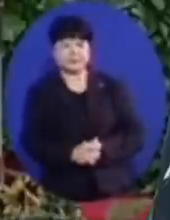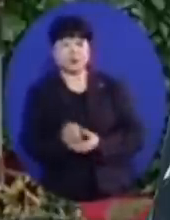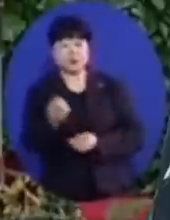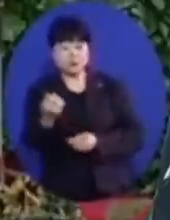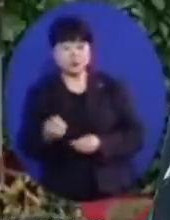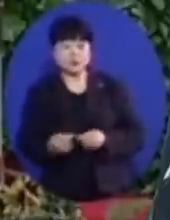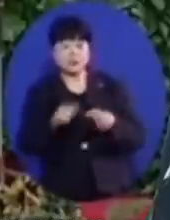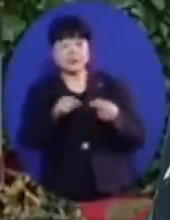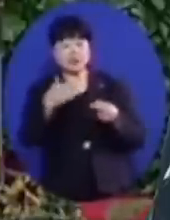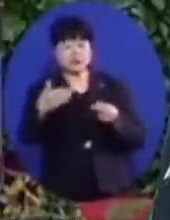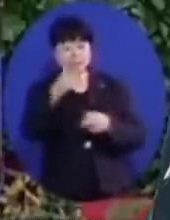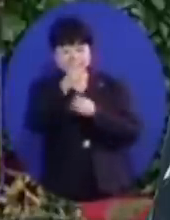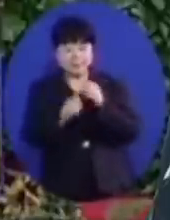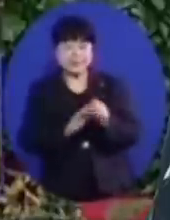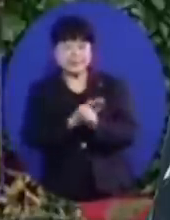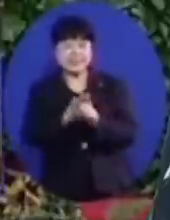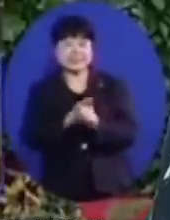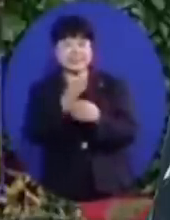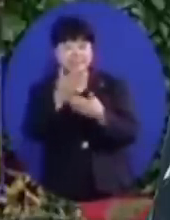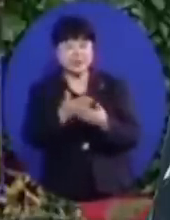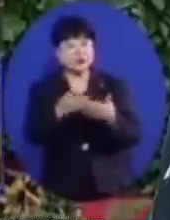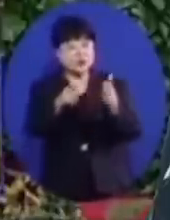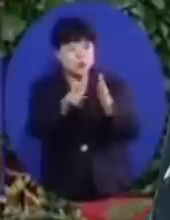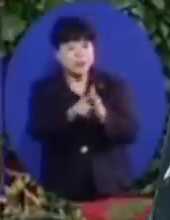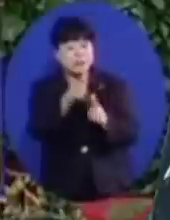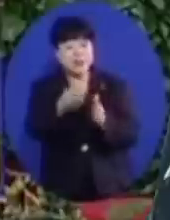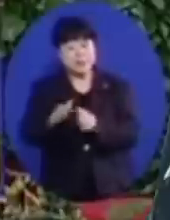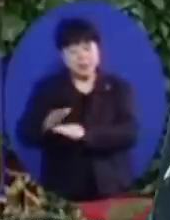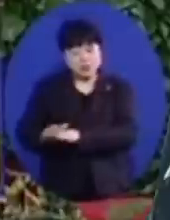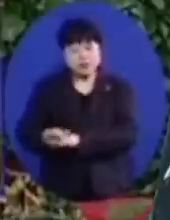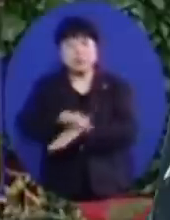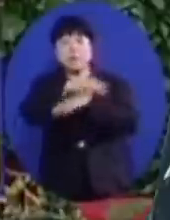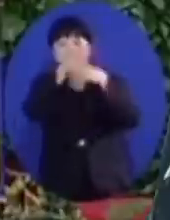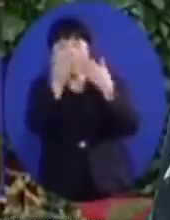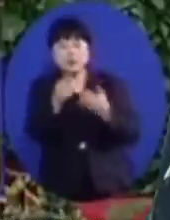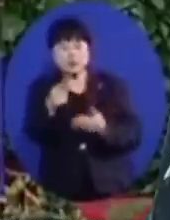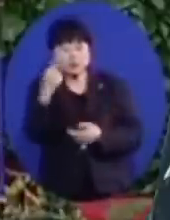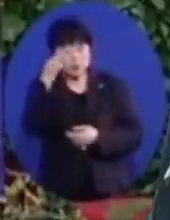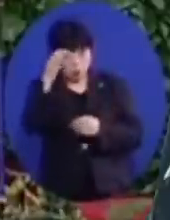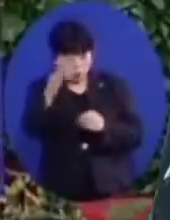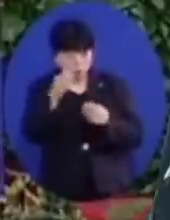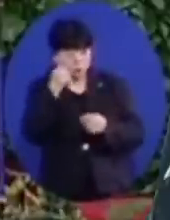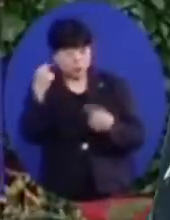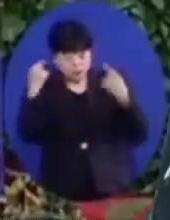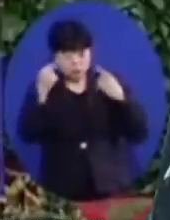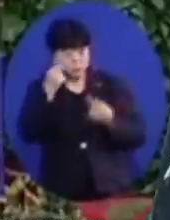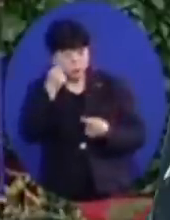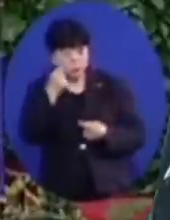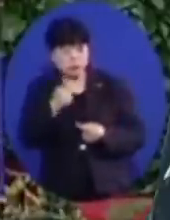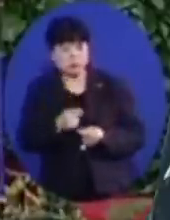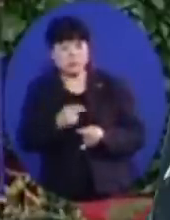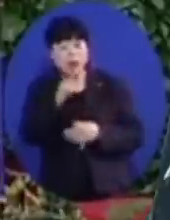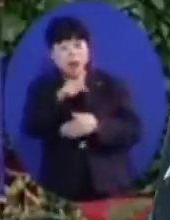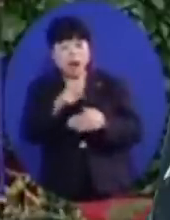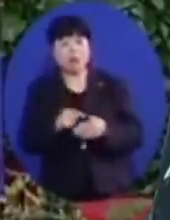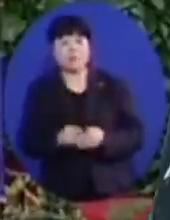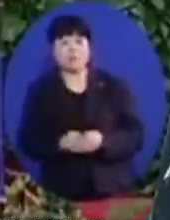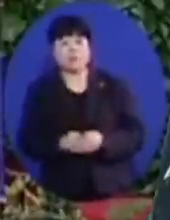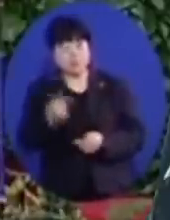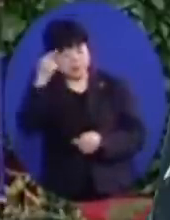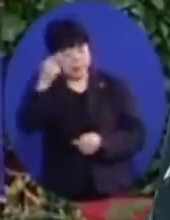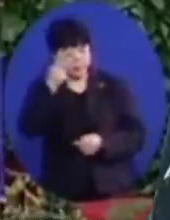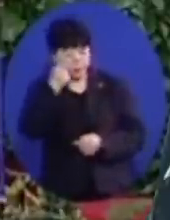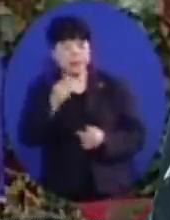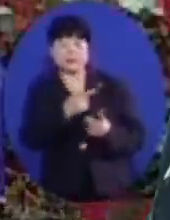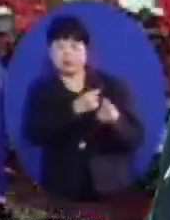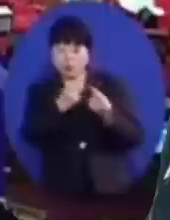고린도전서 2장 9절에 하나님이 자기를 사랑하는 자들을 위하여 예비하신 모든 것은 눈으로 보지 못하고 귀로 듣지 못하고 사람의 마음으로도 생각지